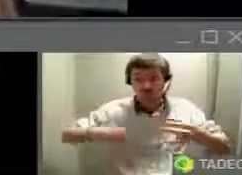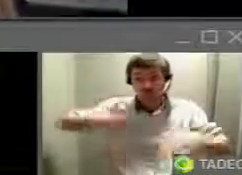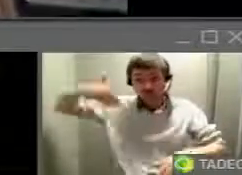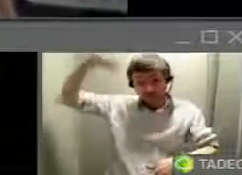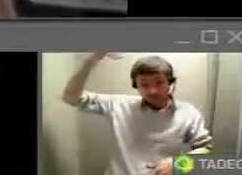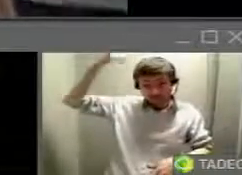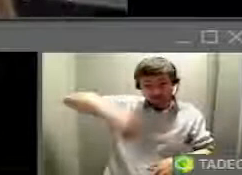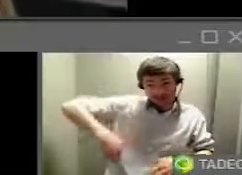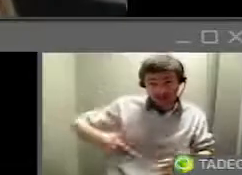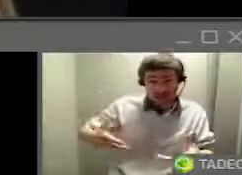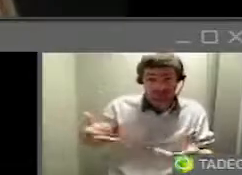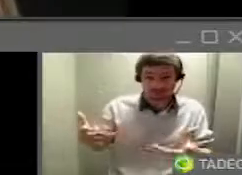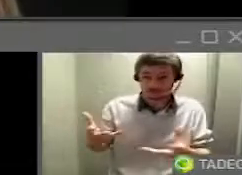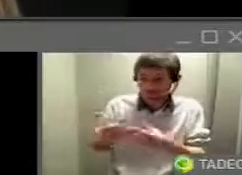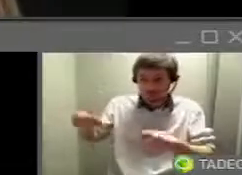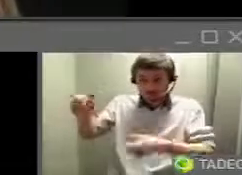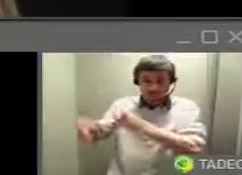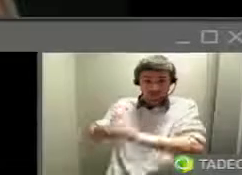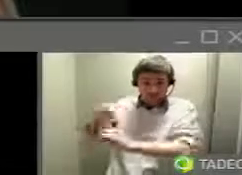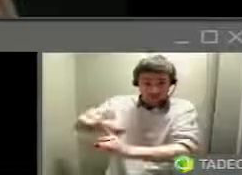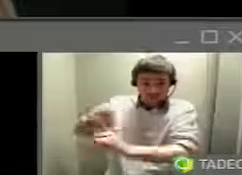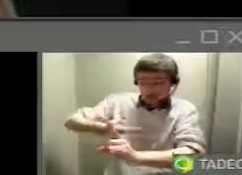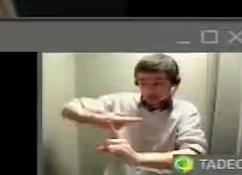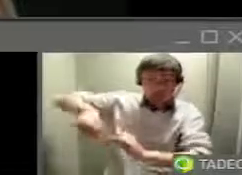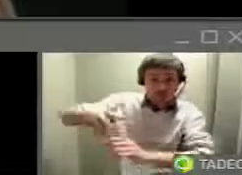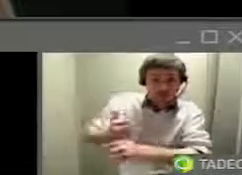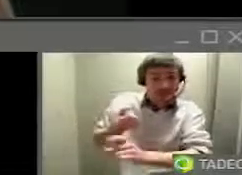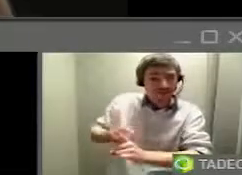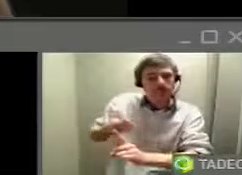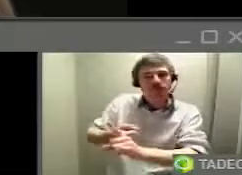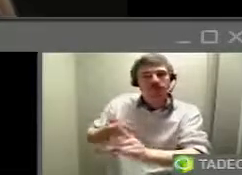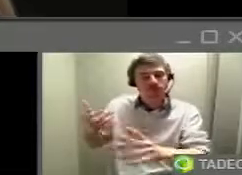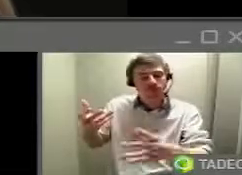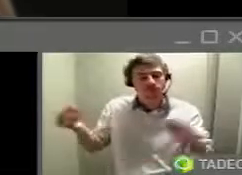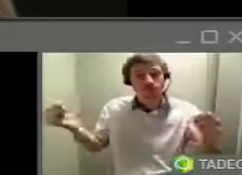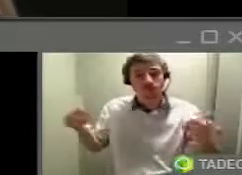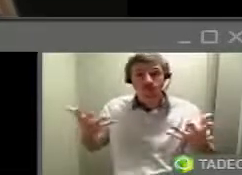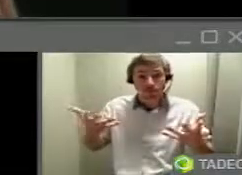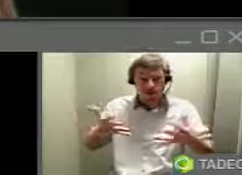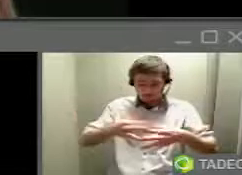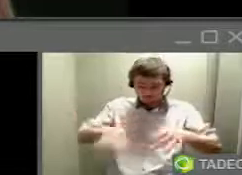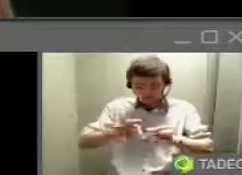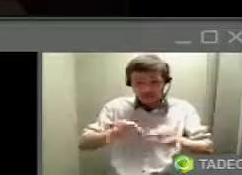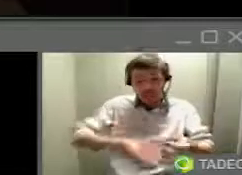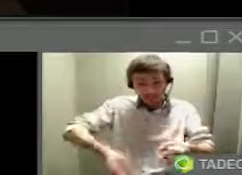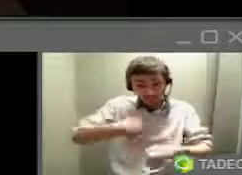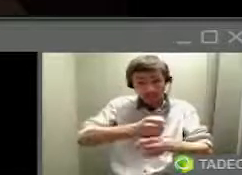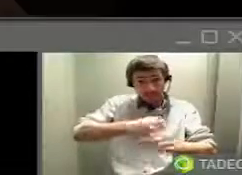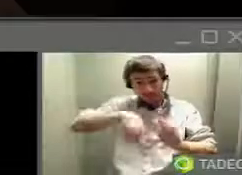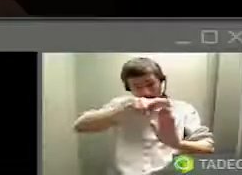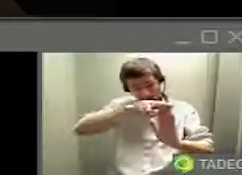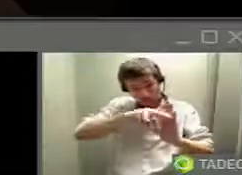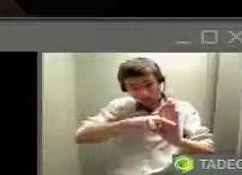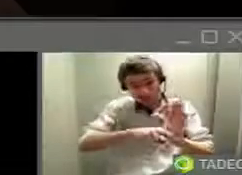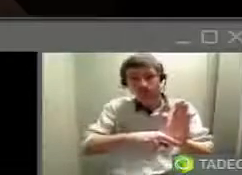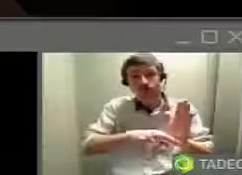accessibilité. On a réussi à avoir énormément de choses, mais on s'aperçoit que dans notre pays, dès qu'on met des réglementations, eh ben, s'il n'y a pas la clé pour ouvrir l'ascenseur, ou s'il n'y a pas ci, ou